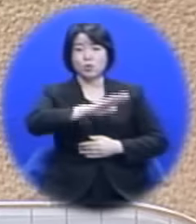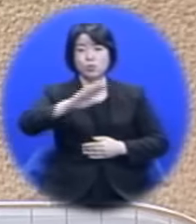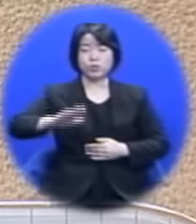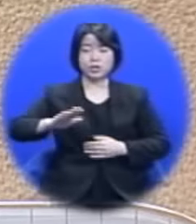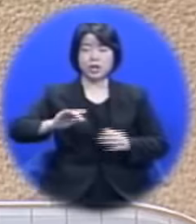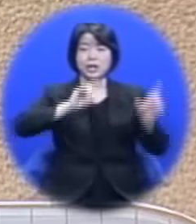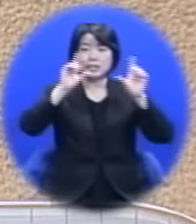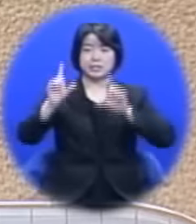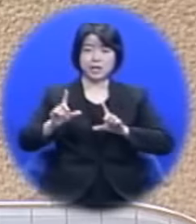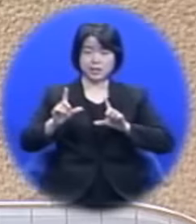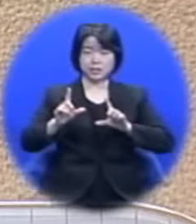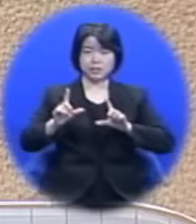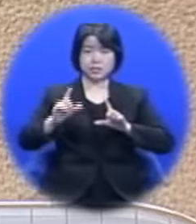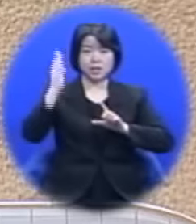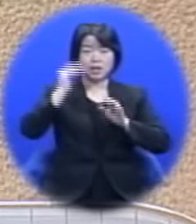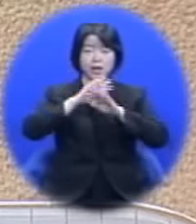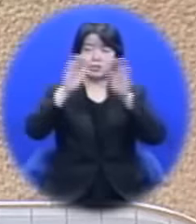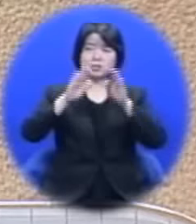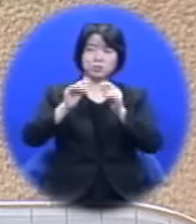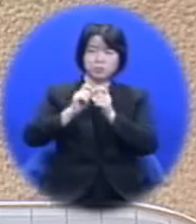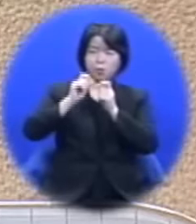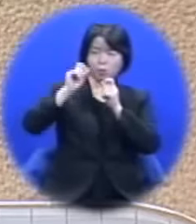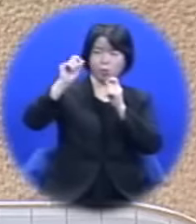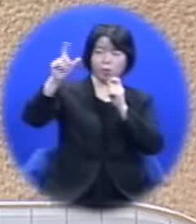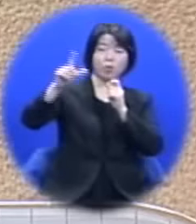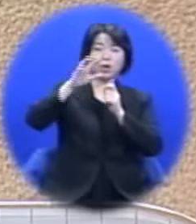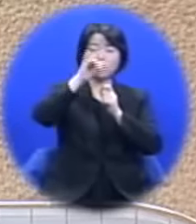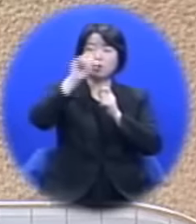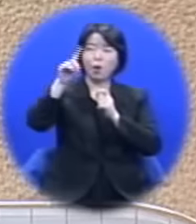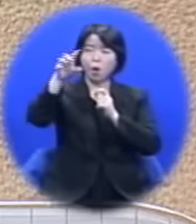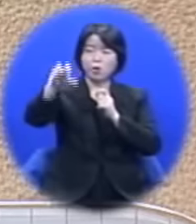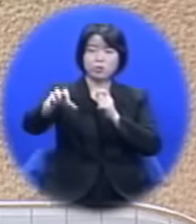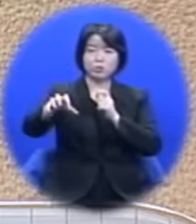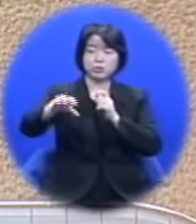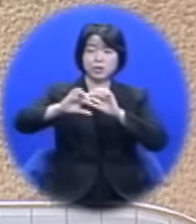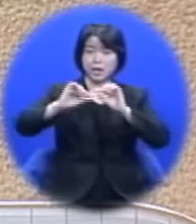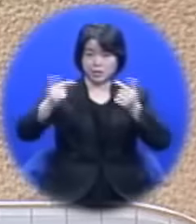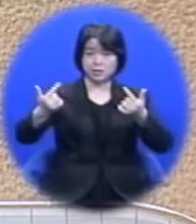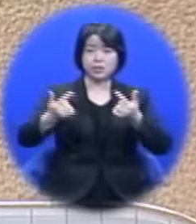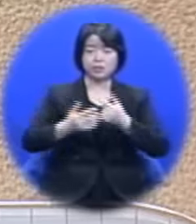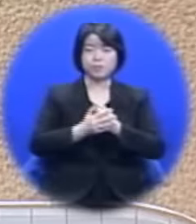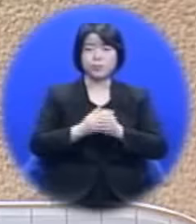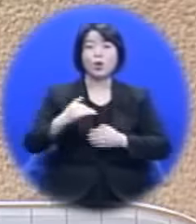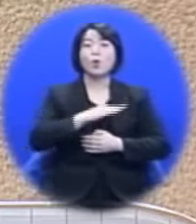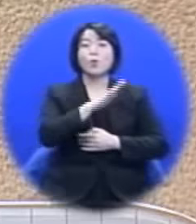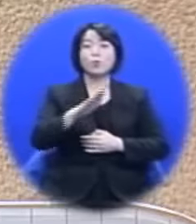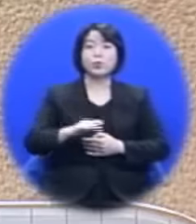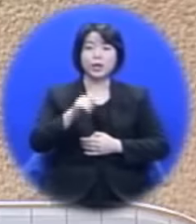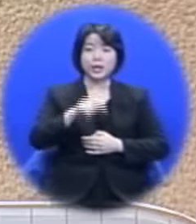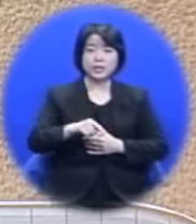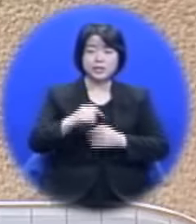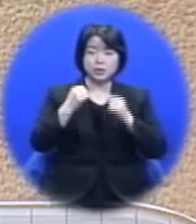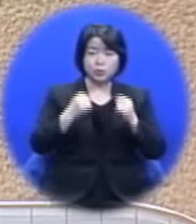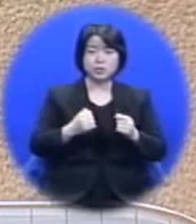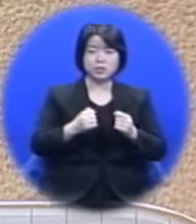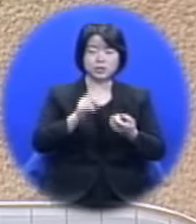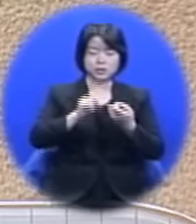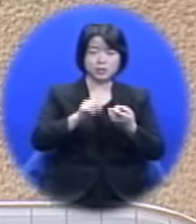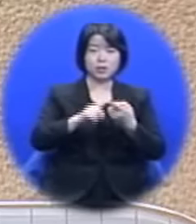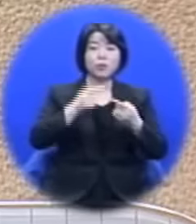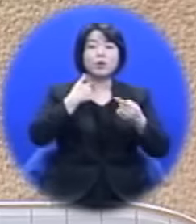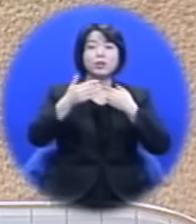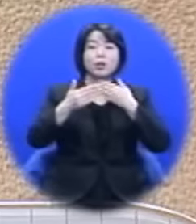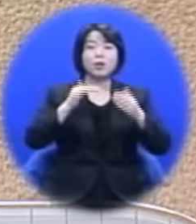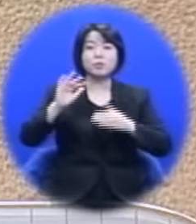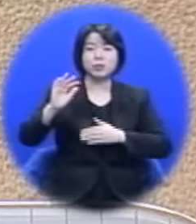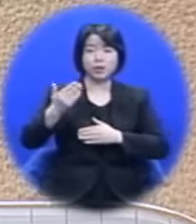여기와 전혀 별 개에 저 멀리 있는 어느 곳이 아니에요 우리가 있는 이곳에서 그대로 경험되어지는 하늘입니다